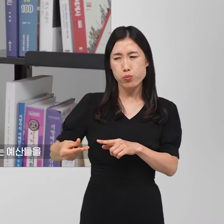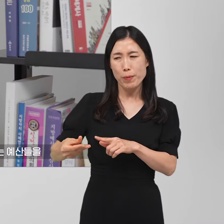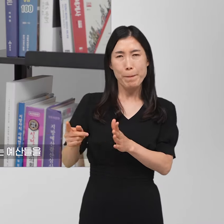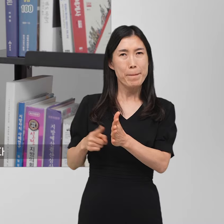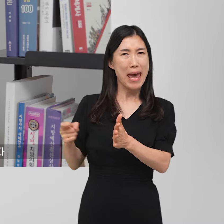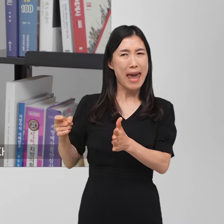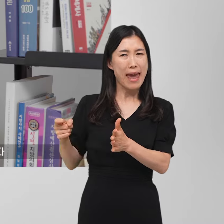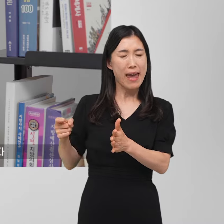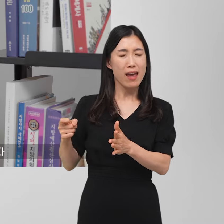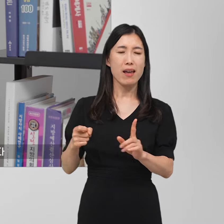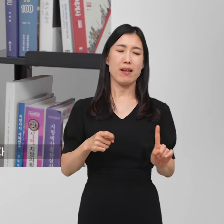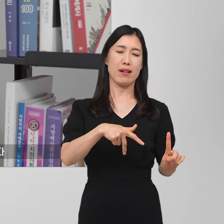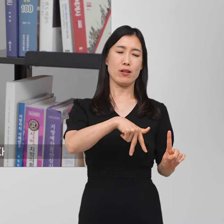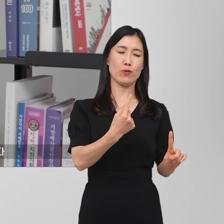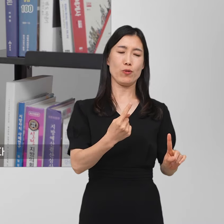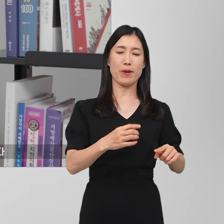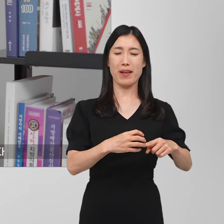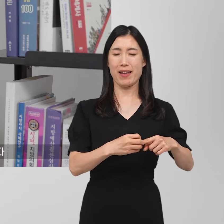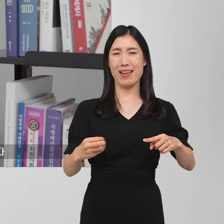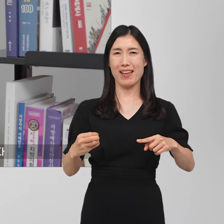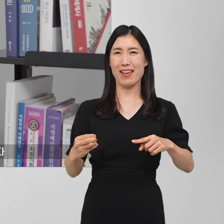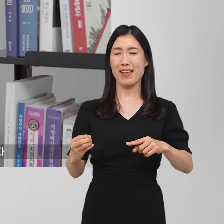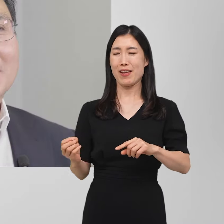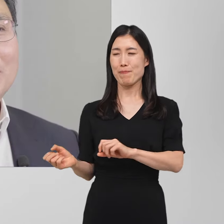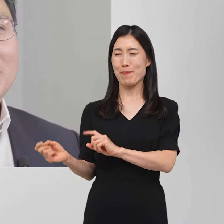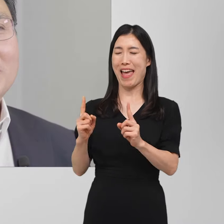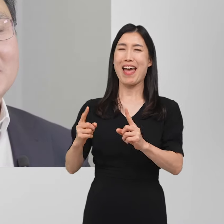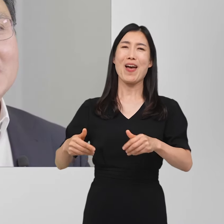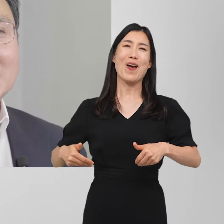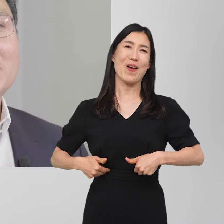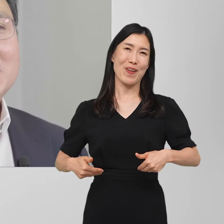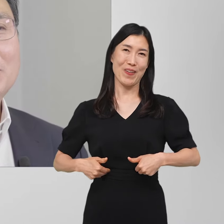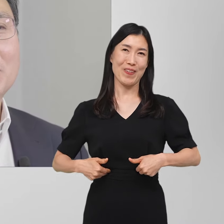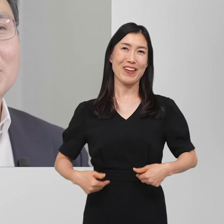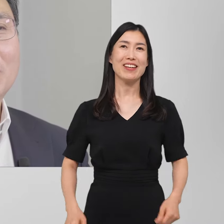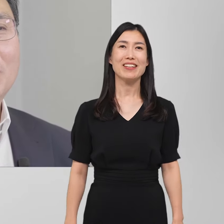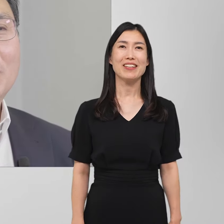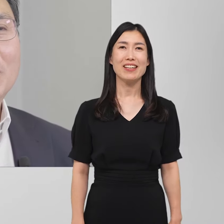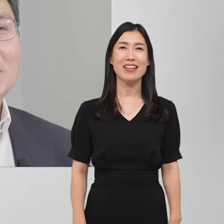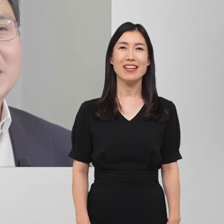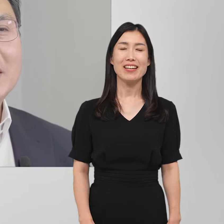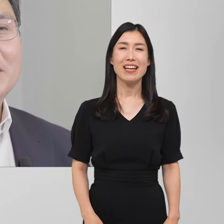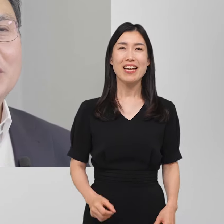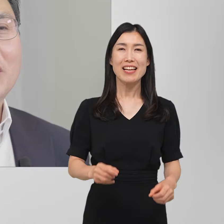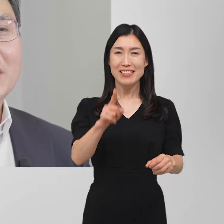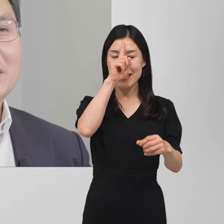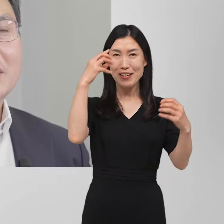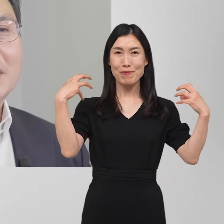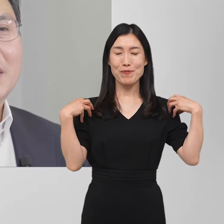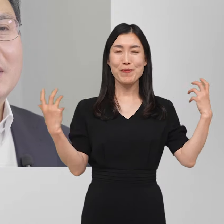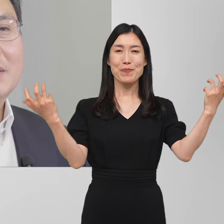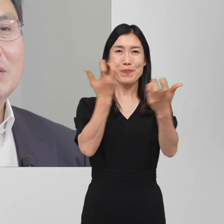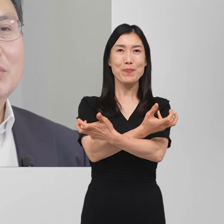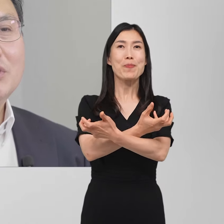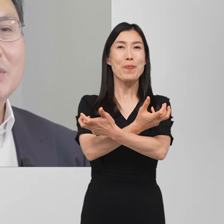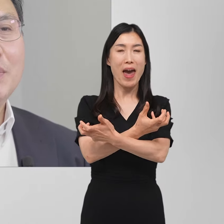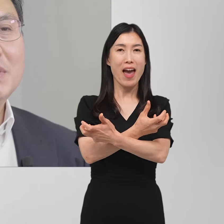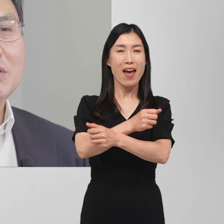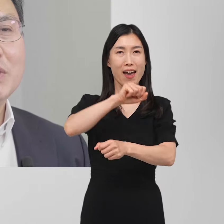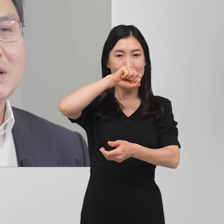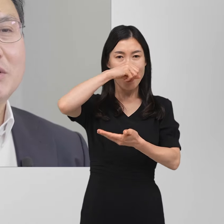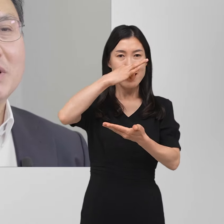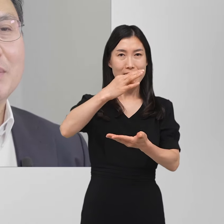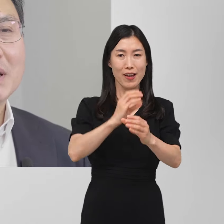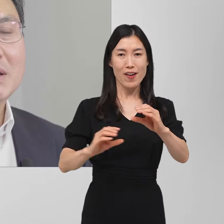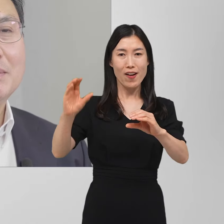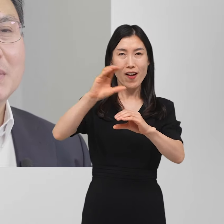예산들을 좀 확보를 해놓은 상태로 볼 수 있습니다. 이번 2022년도 제2의 추경안은 새 정부 출범